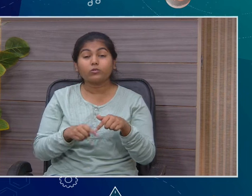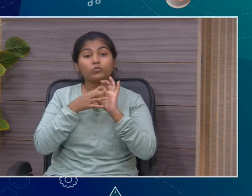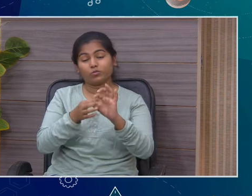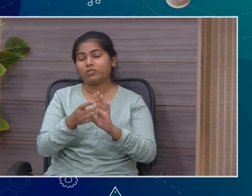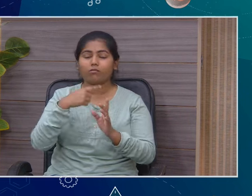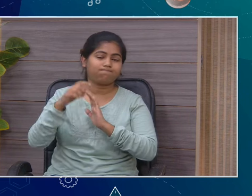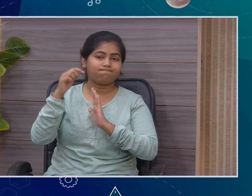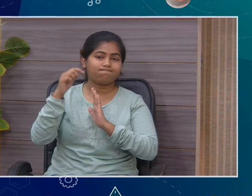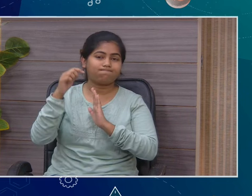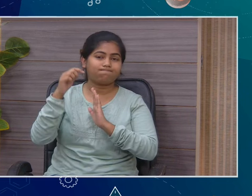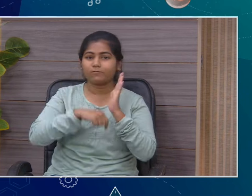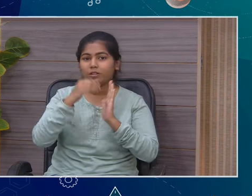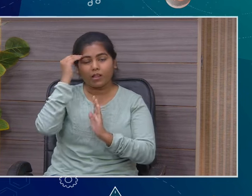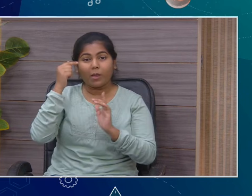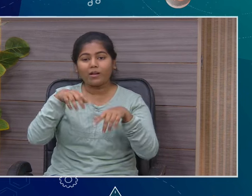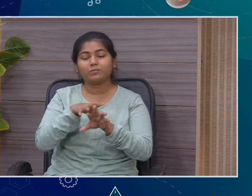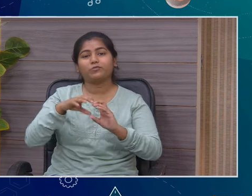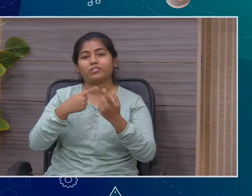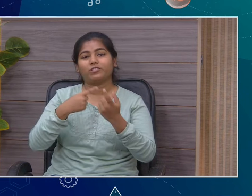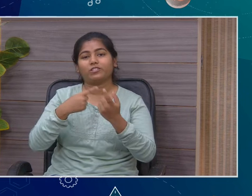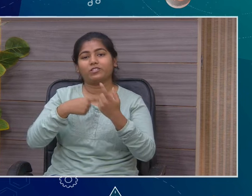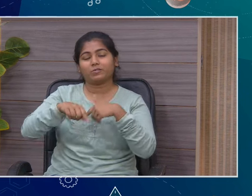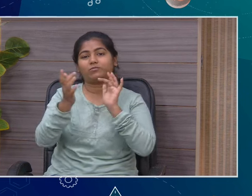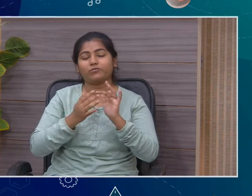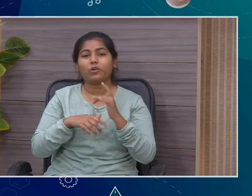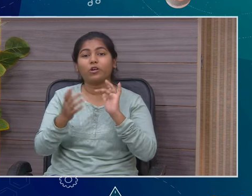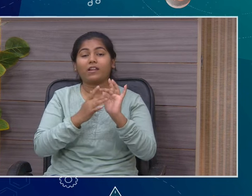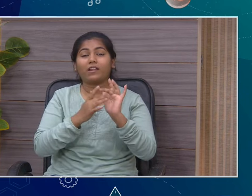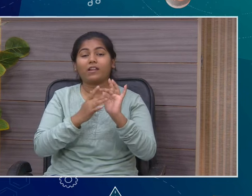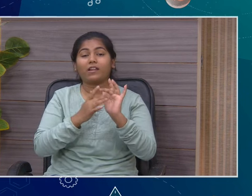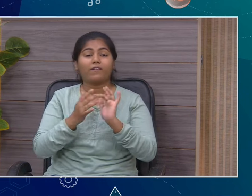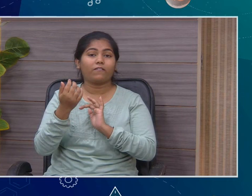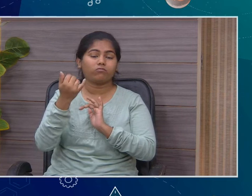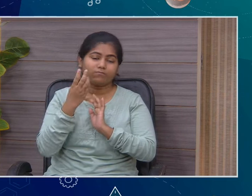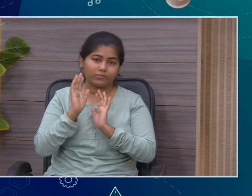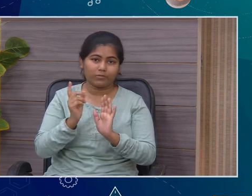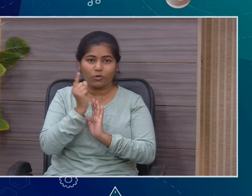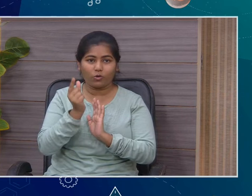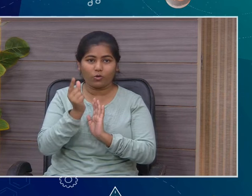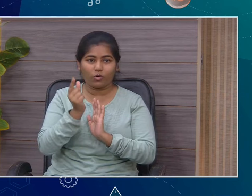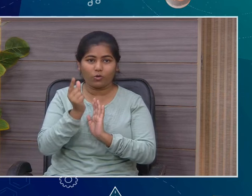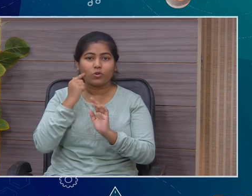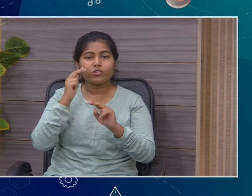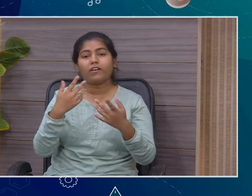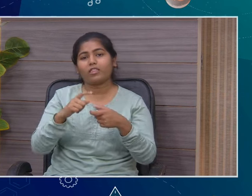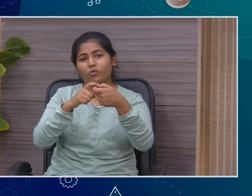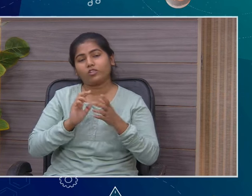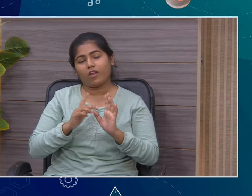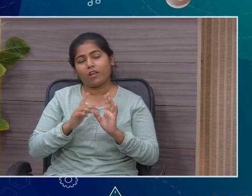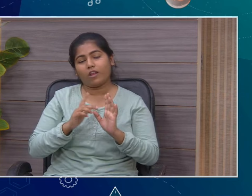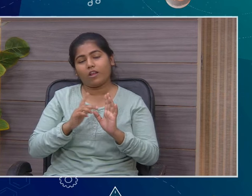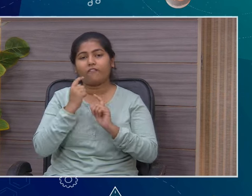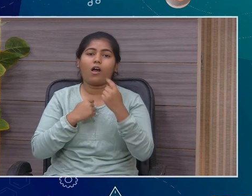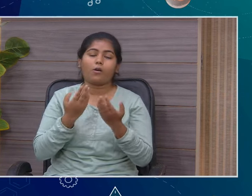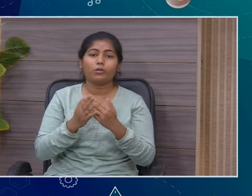है क्योंकि आज हमारी समावेशी कक्षा है। आप भी हमारे साथ जुड़िए और टेलीफोन का प्रयोग करिए, यदि आपके पास कोई प्रश्न है तो आप पूछ सकते